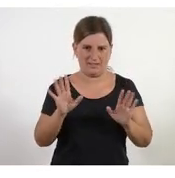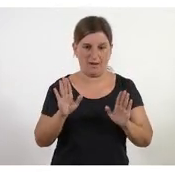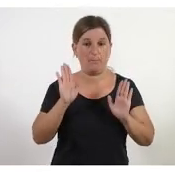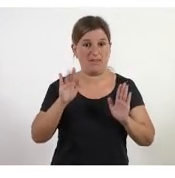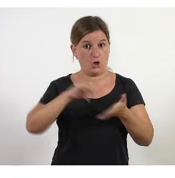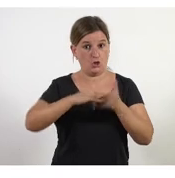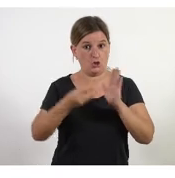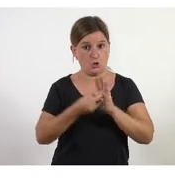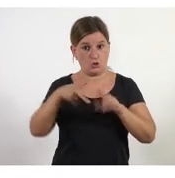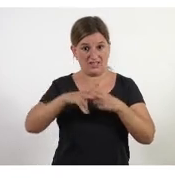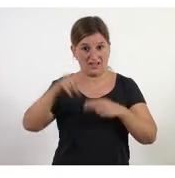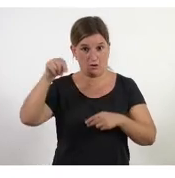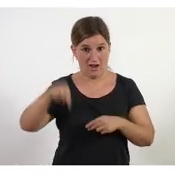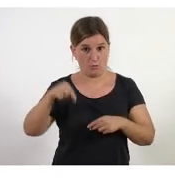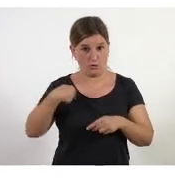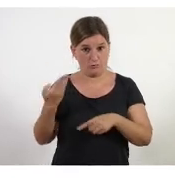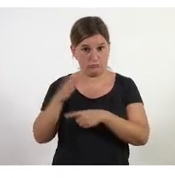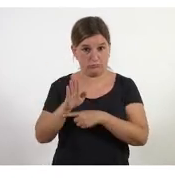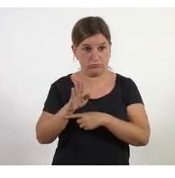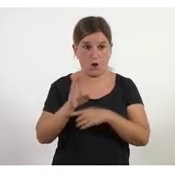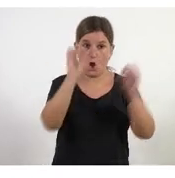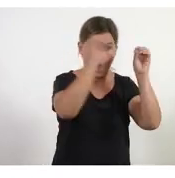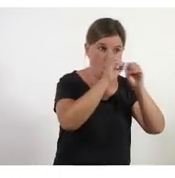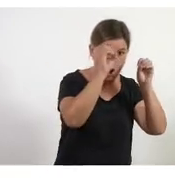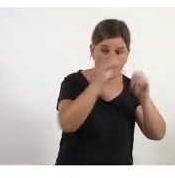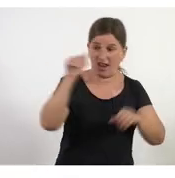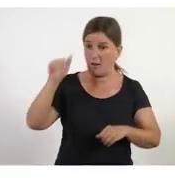d'avui, tant la de Google com la Microsoft, a nivell de